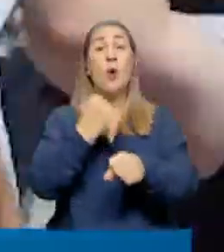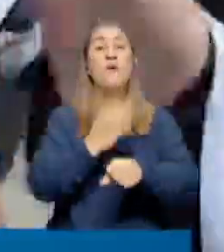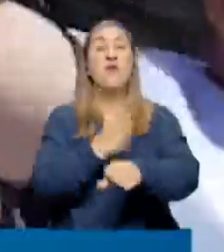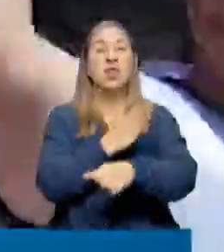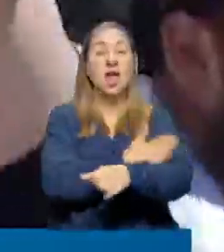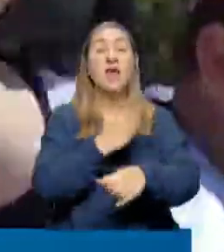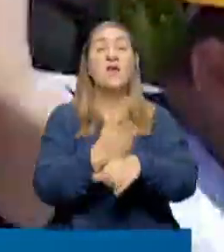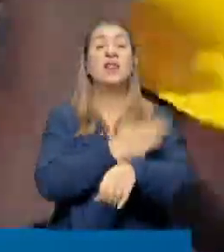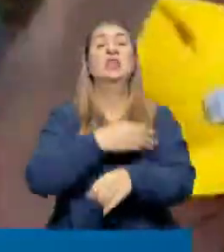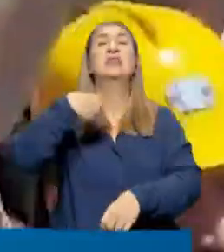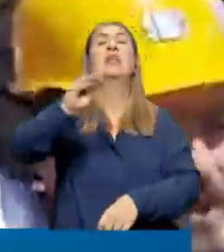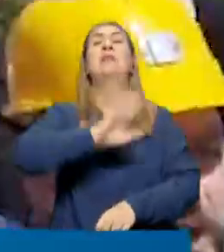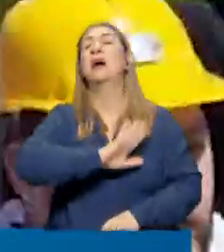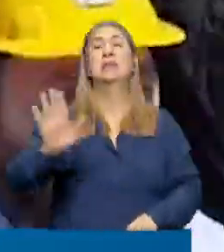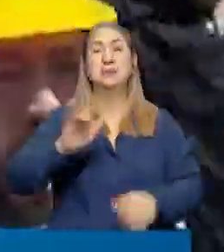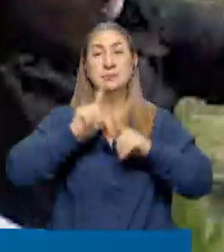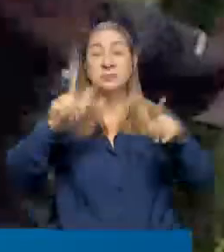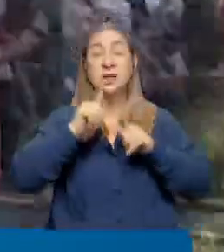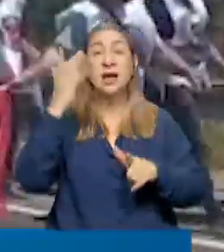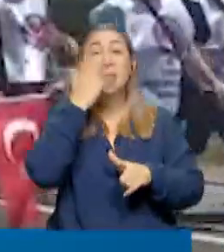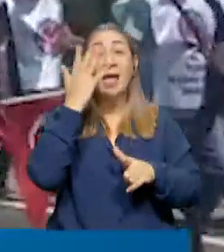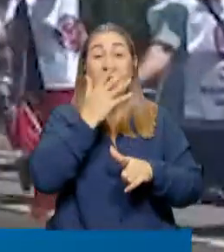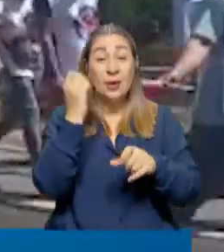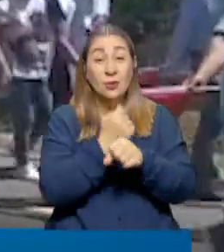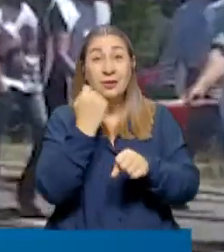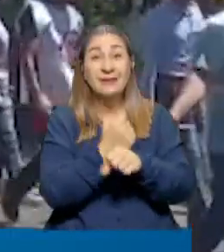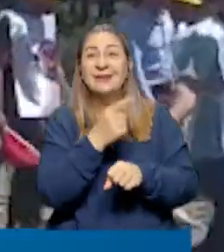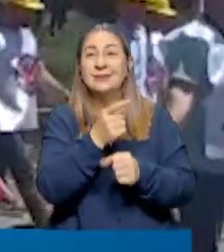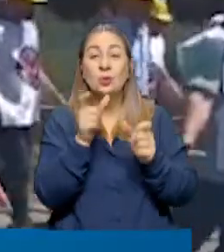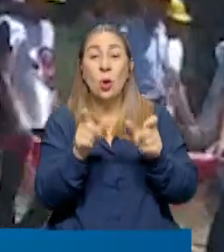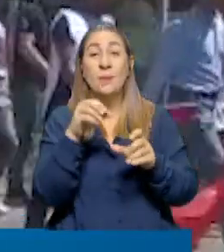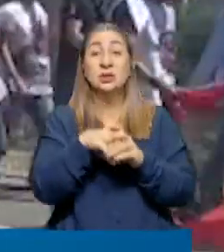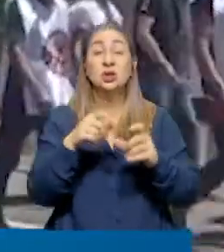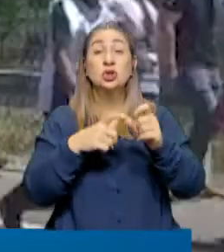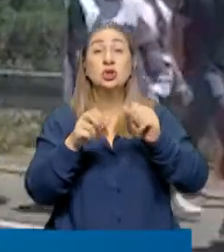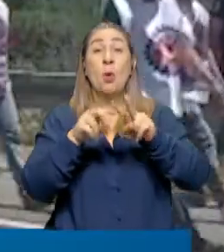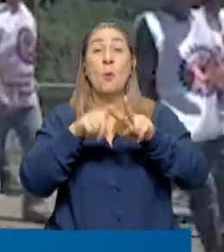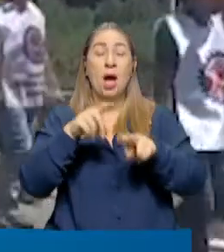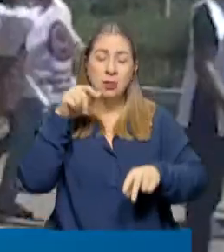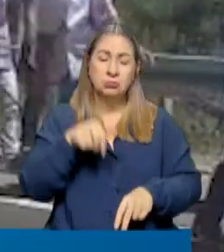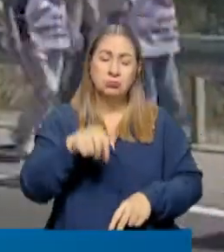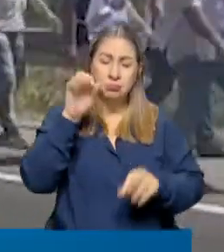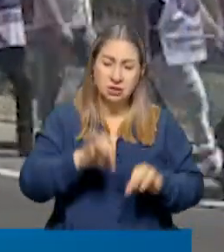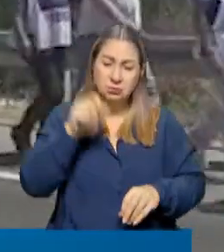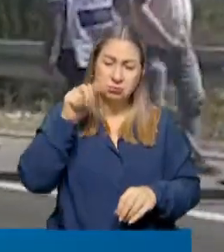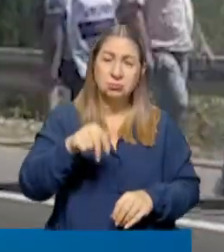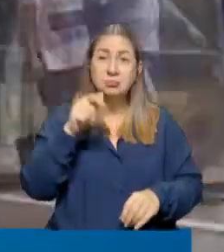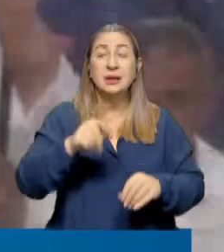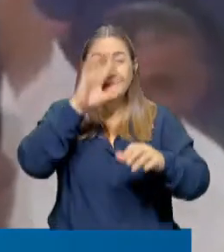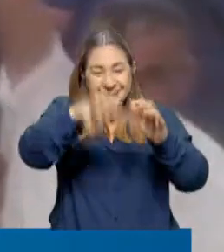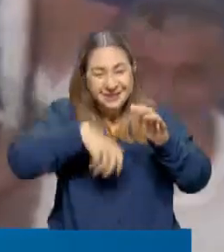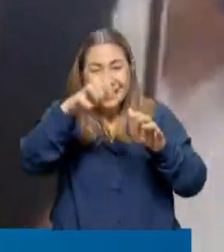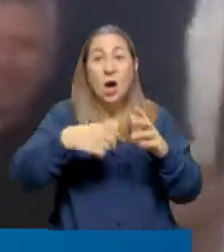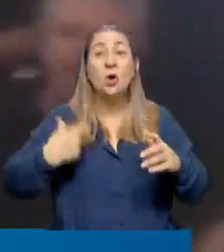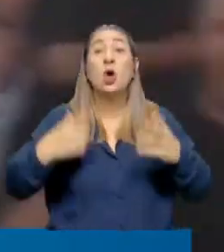vatandır, vatan satılmaz. Kara elması korumak için Soma'dan çıktılar yola. Madenlerinin özelleştirilmesini istemeyen